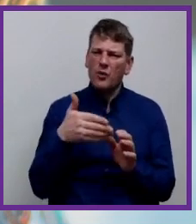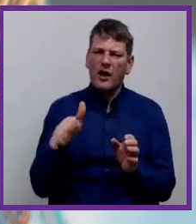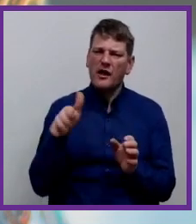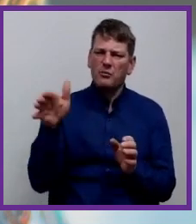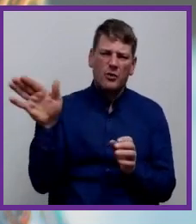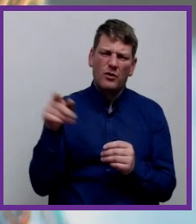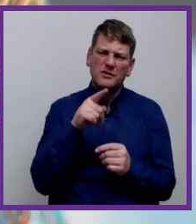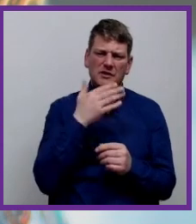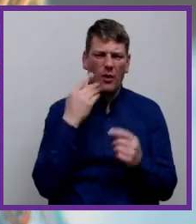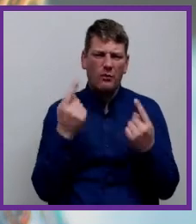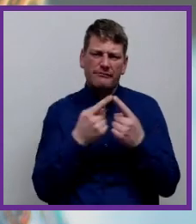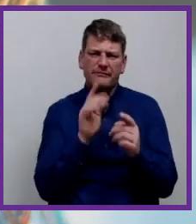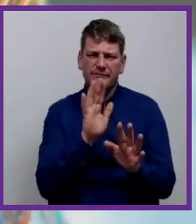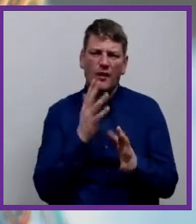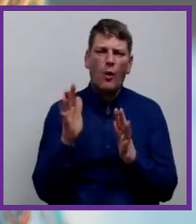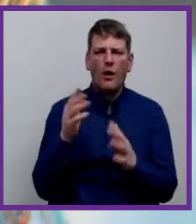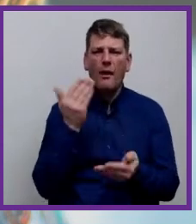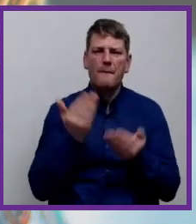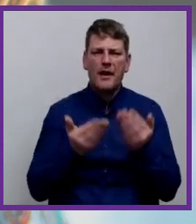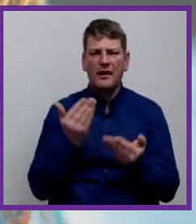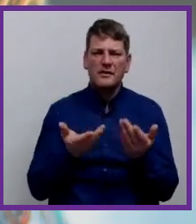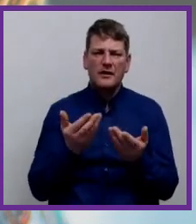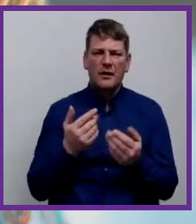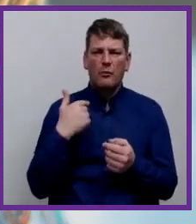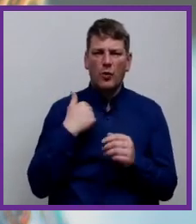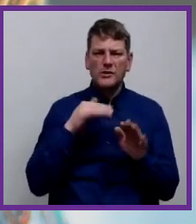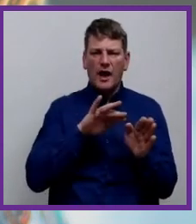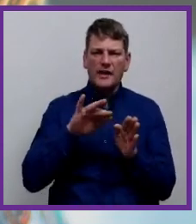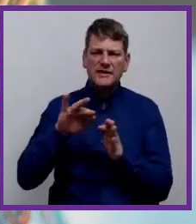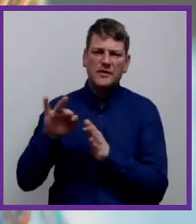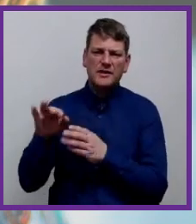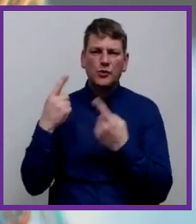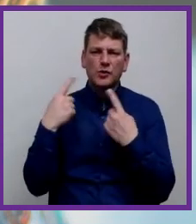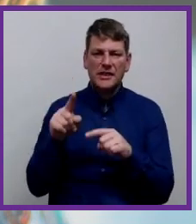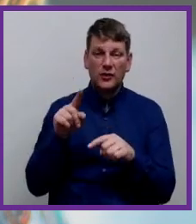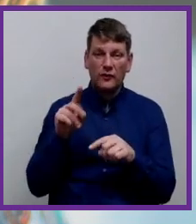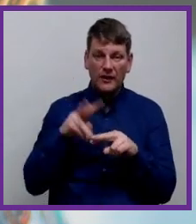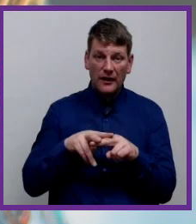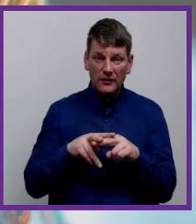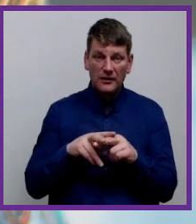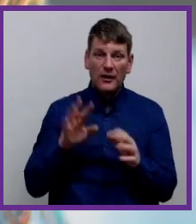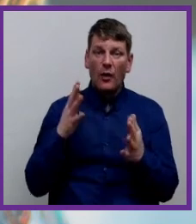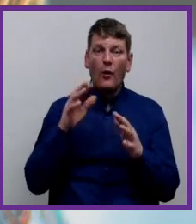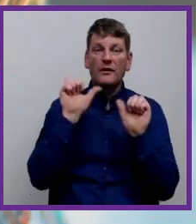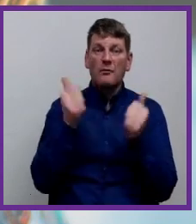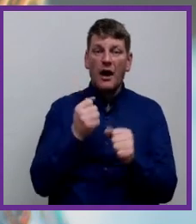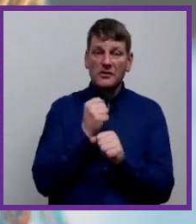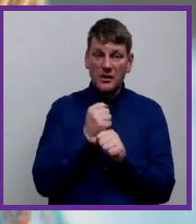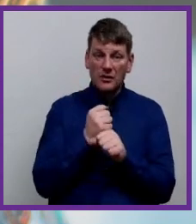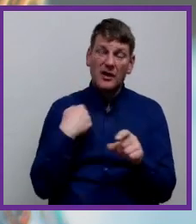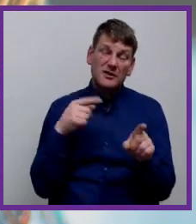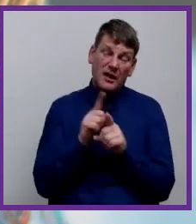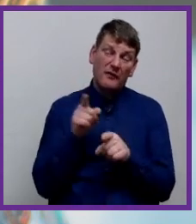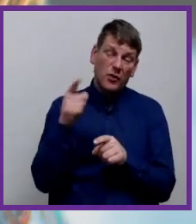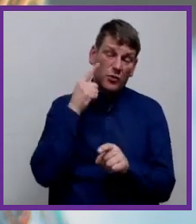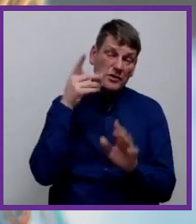Tur, un kaut kā tā mēģināja mūs tur kaut kā aizvirzīt uz citu vienu kaut kādu mākslas darbu. Bet es arī viņu pat